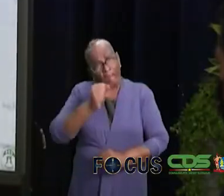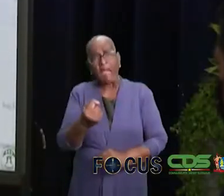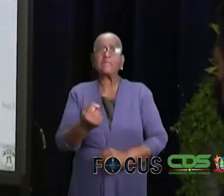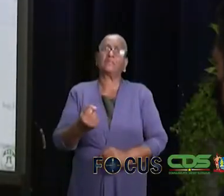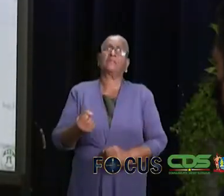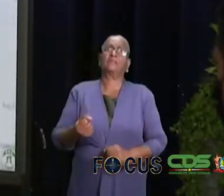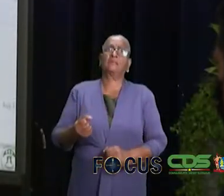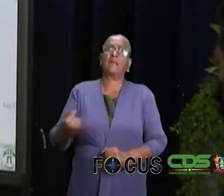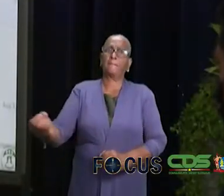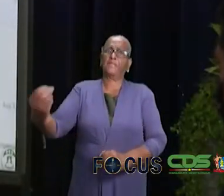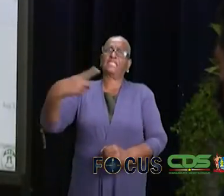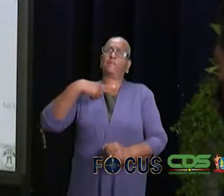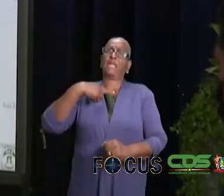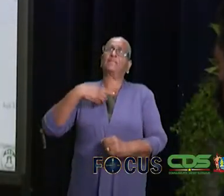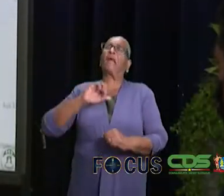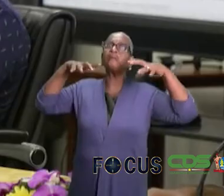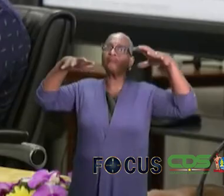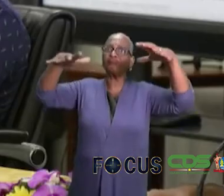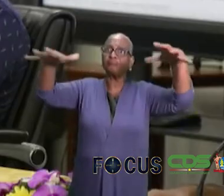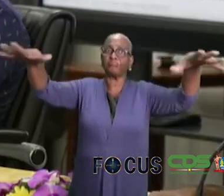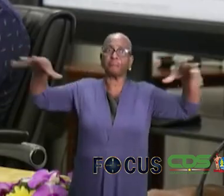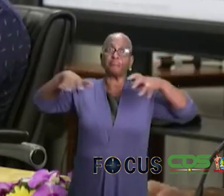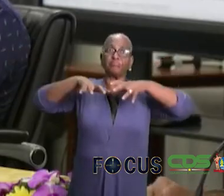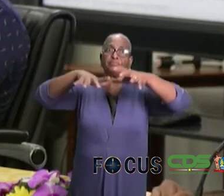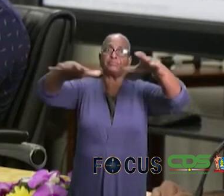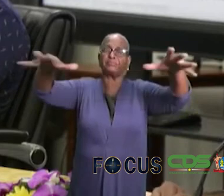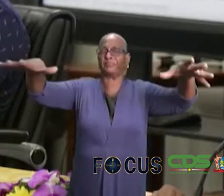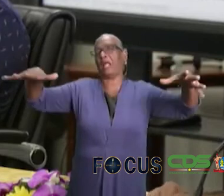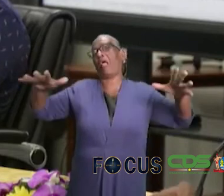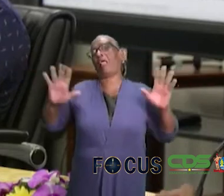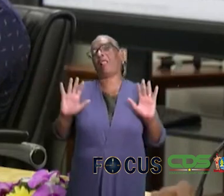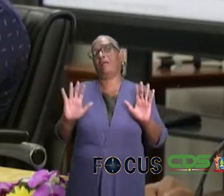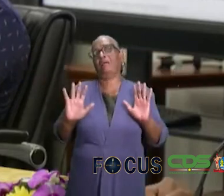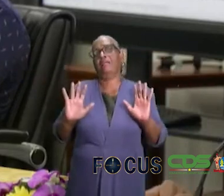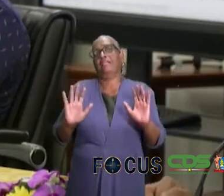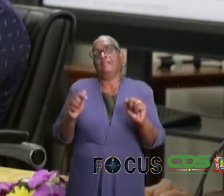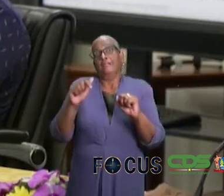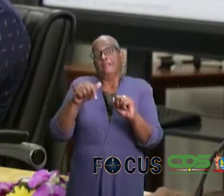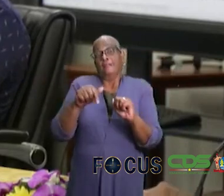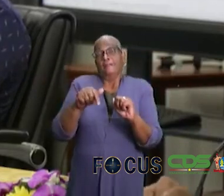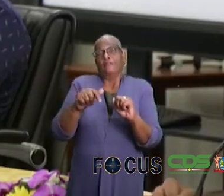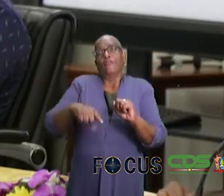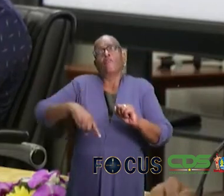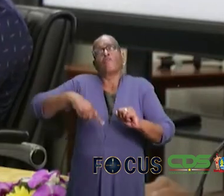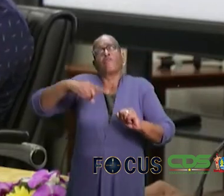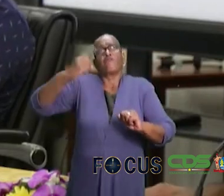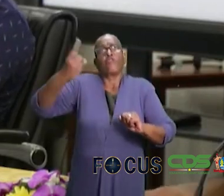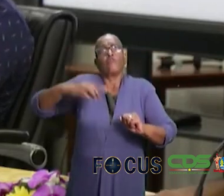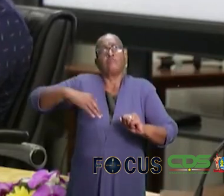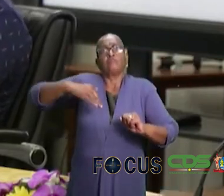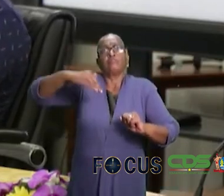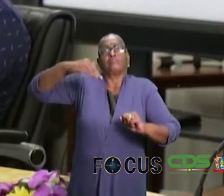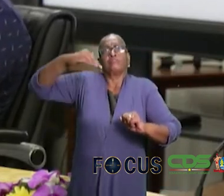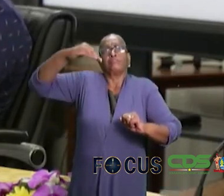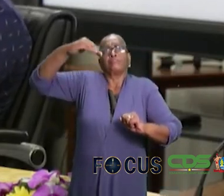vierde golf zijn. Het gaat heel snel. We zien dat het heel stijl omhoog gaat.